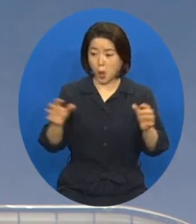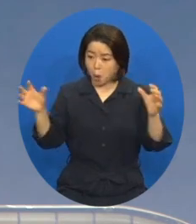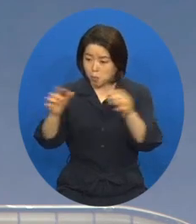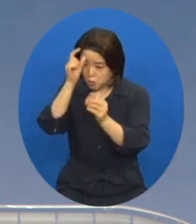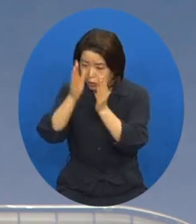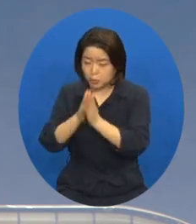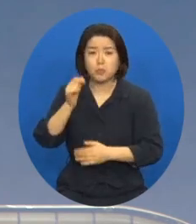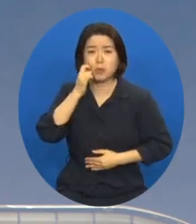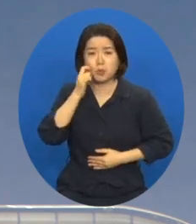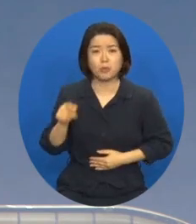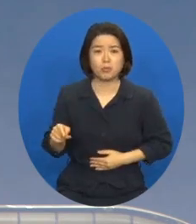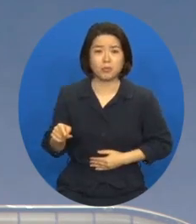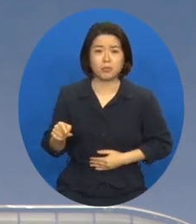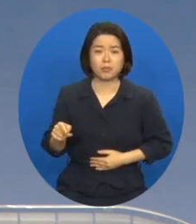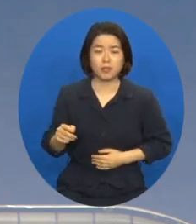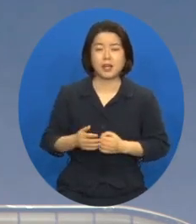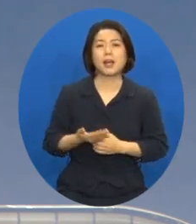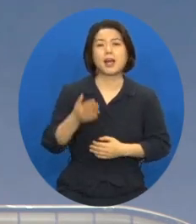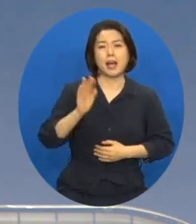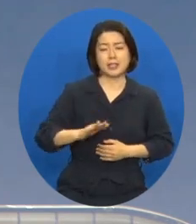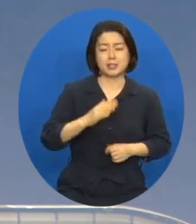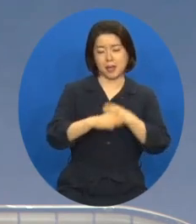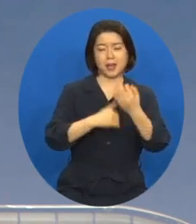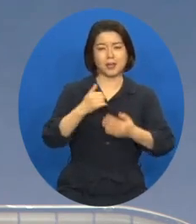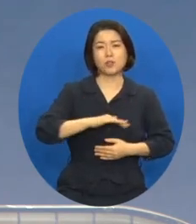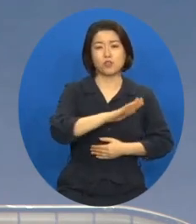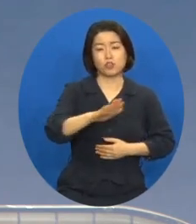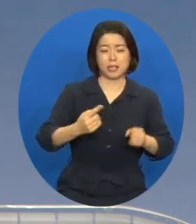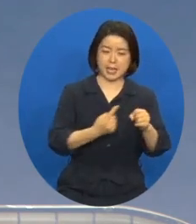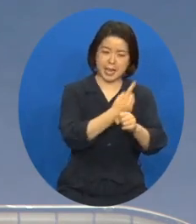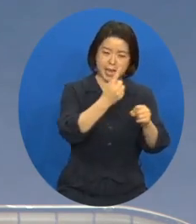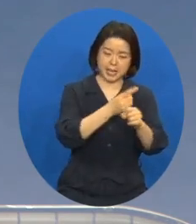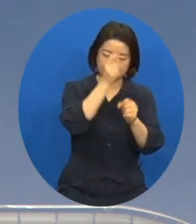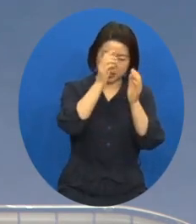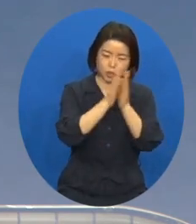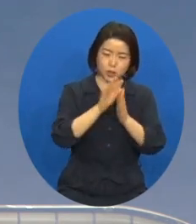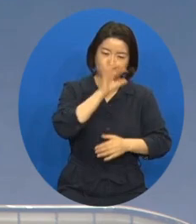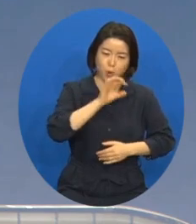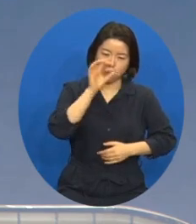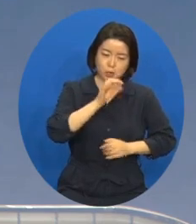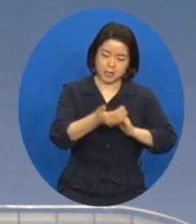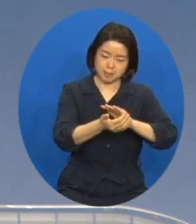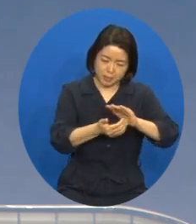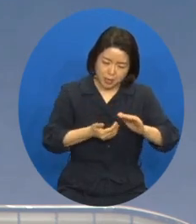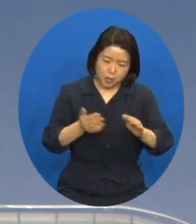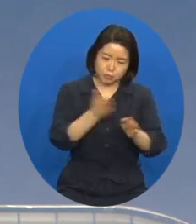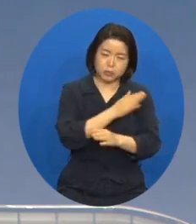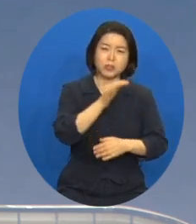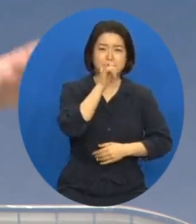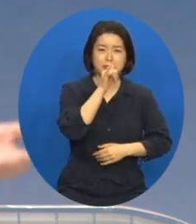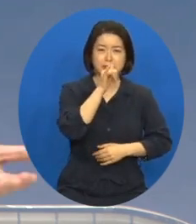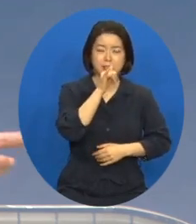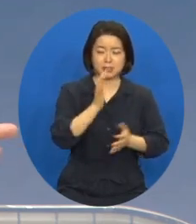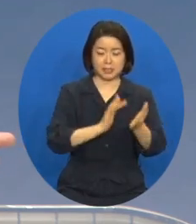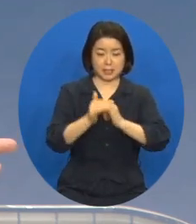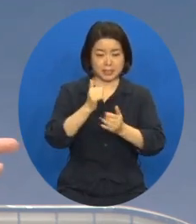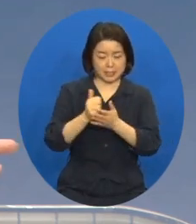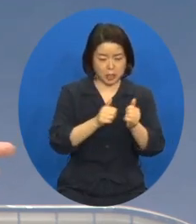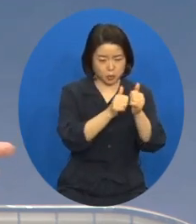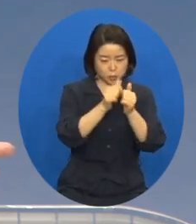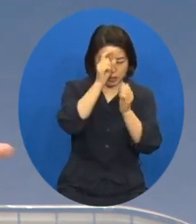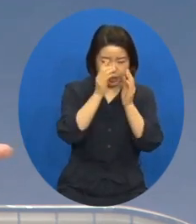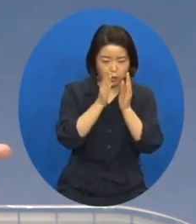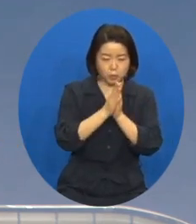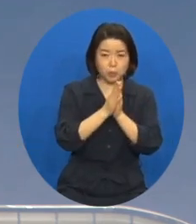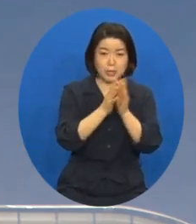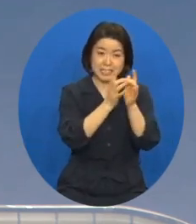못하네요. 그러나 하나님이 우리에게 1시간 기도 훈련을 이미 시키셨고 예수 동행 기도 사이트도